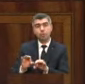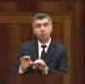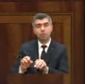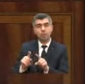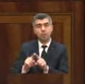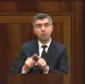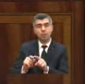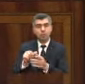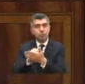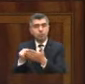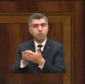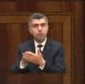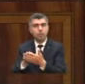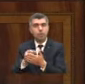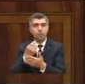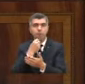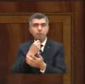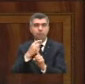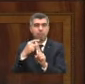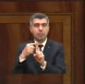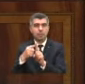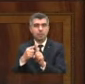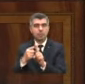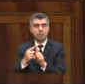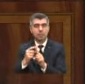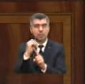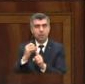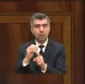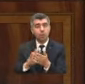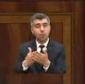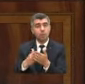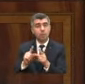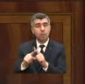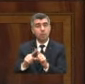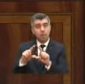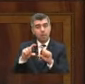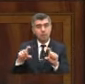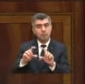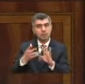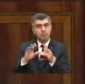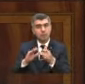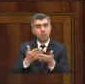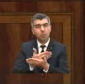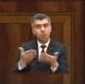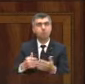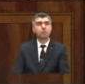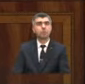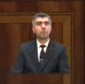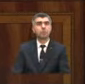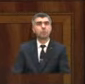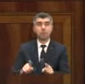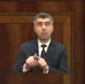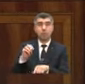اقتناء الأدوية، إحداث دفتر إلكتروني وتعميمه على جميع المؤمنين، مدونة التعاضد اللي